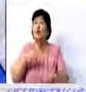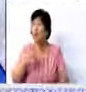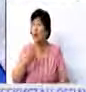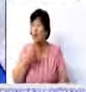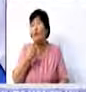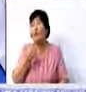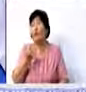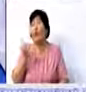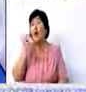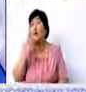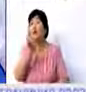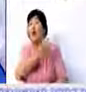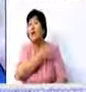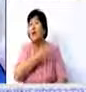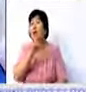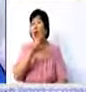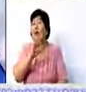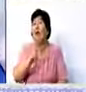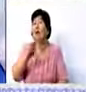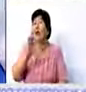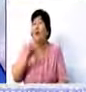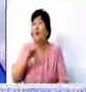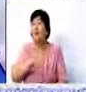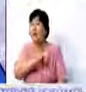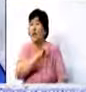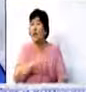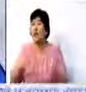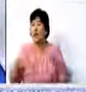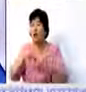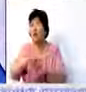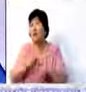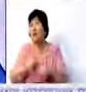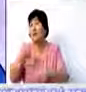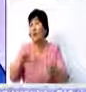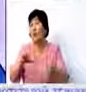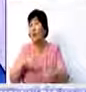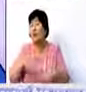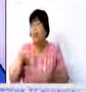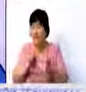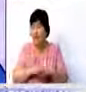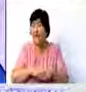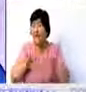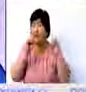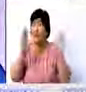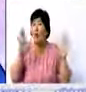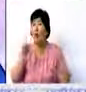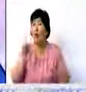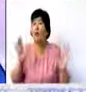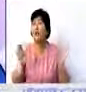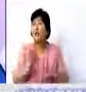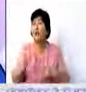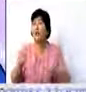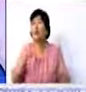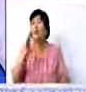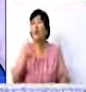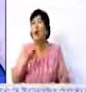москва санкт-петербург казань саратов представляли сильные коллективы среди соперников был также именитый хор национальной консерватории имени